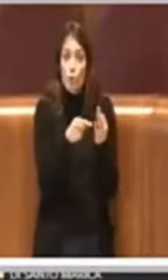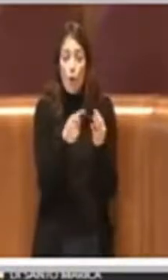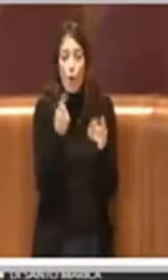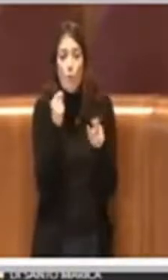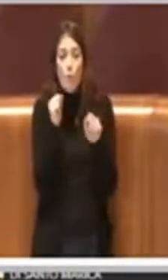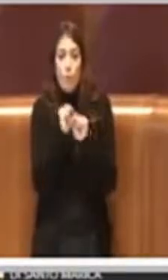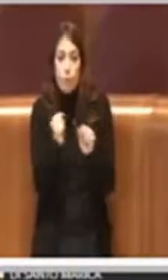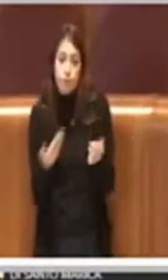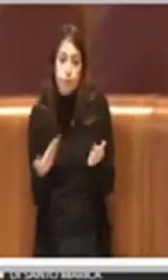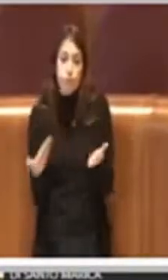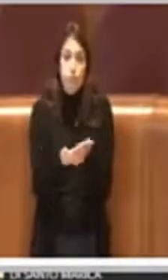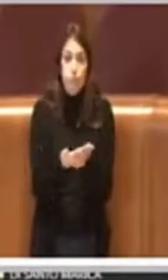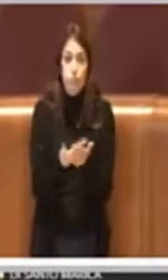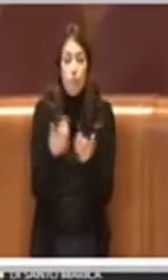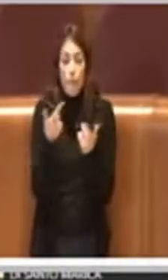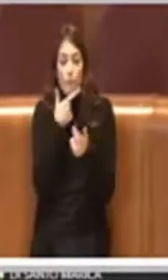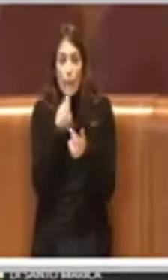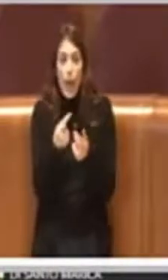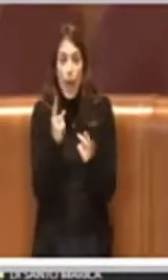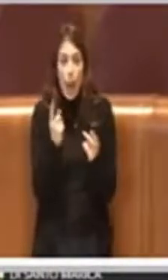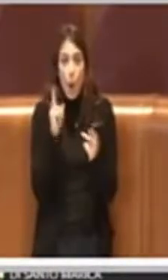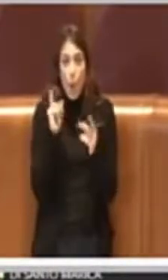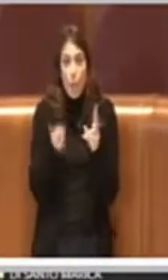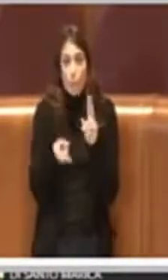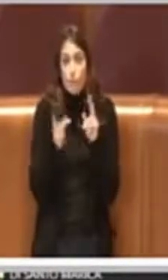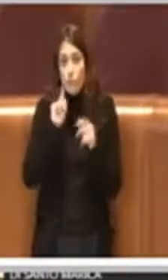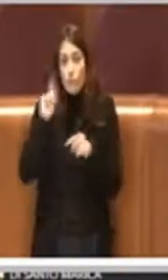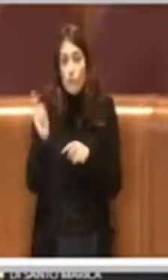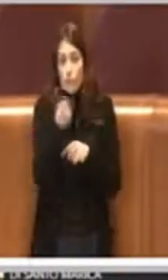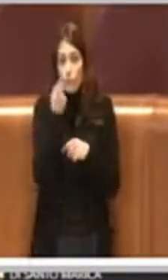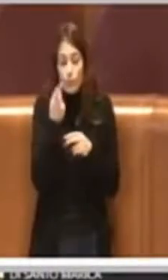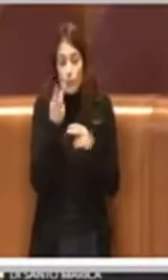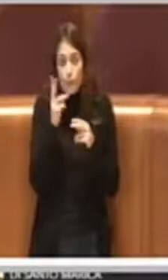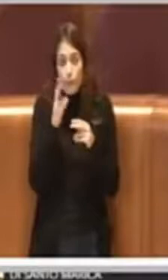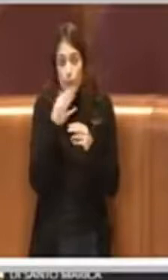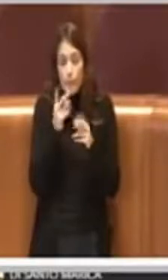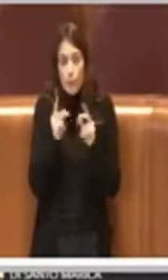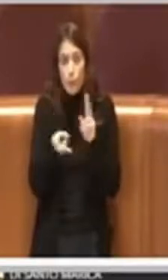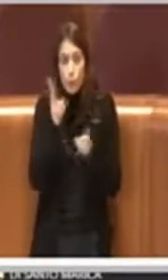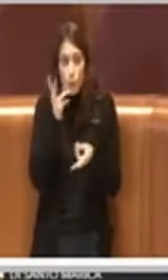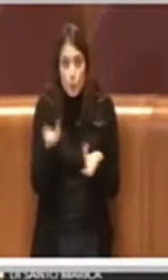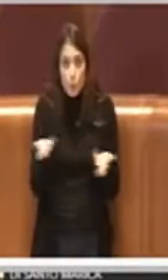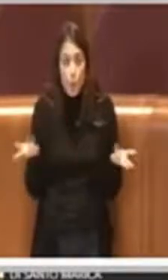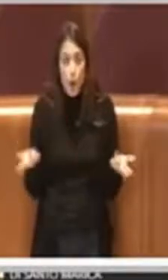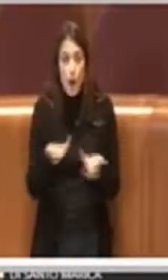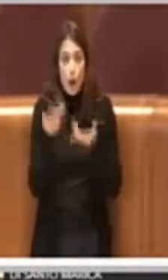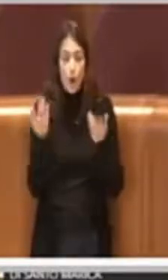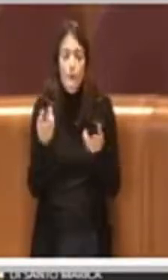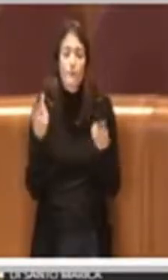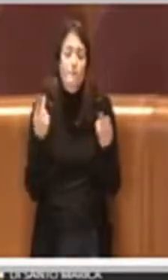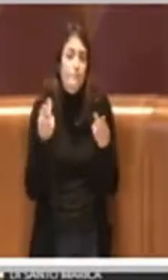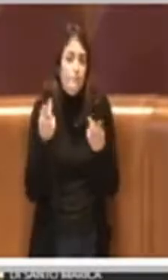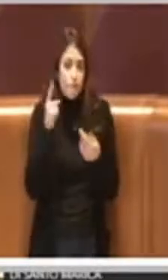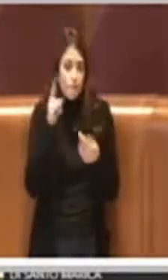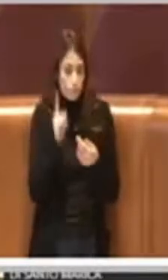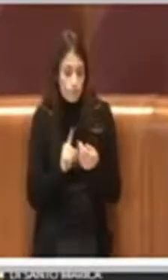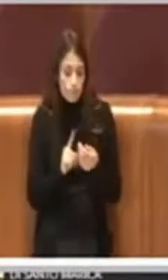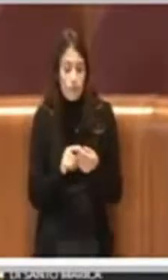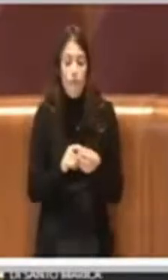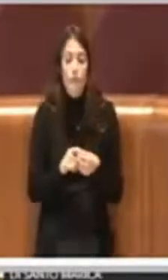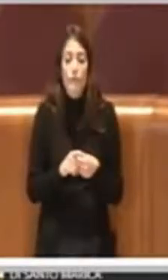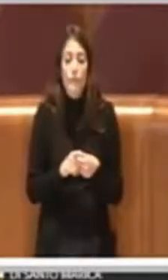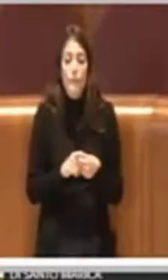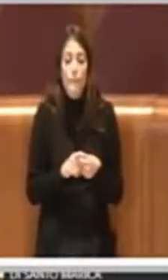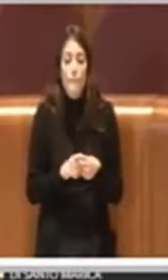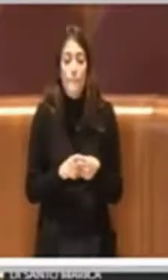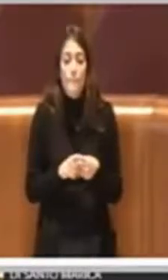quelli proposti. Bisogna conoscere tutto ciò che è il percorso che la Commissione ha seguito costantemente. Quindi io